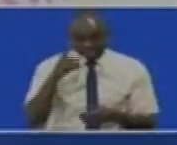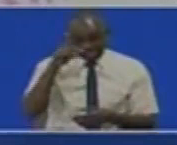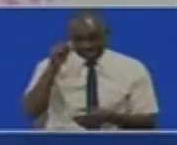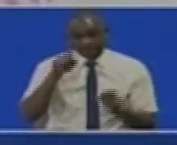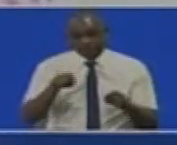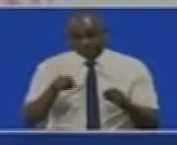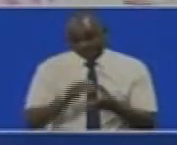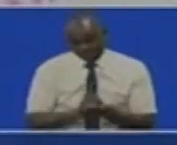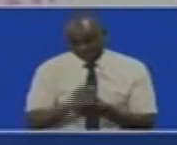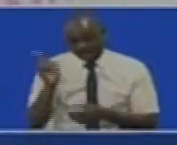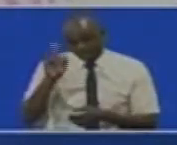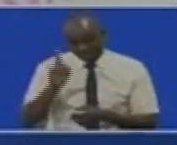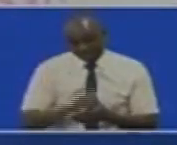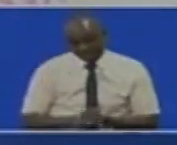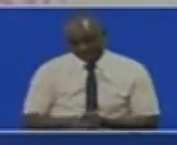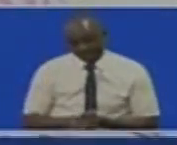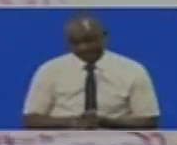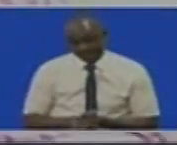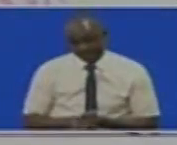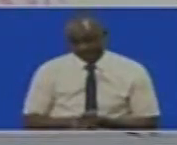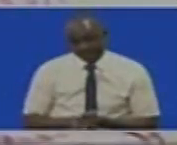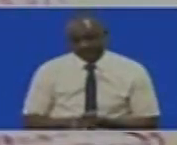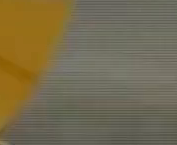KTN Leo, Nairobi.